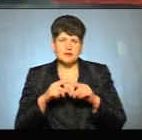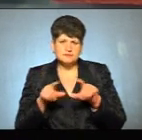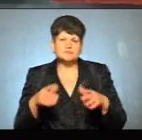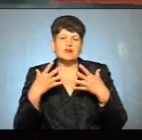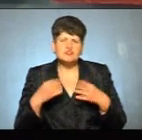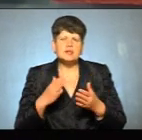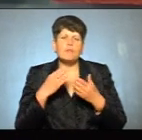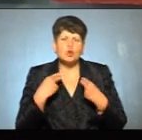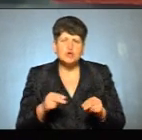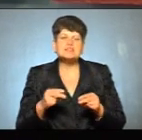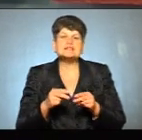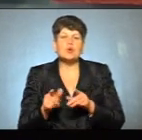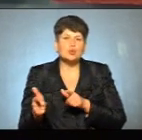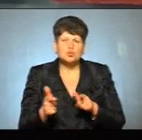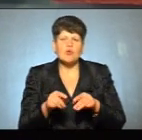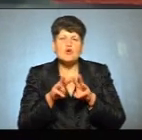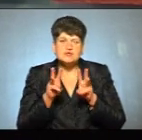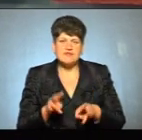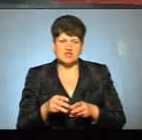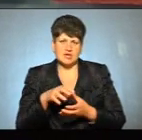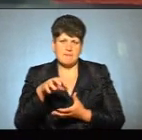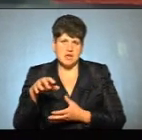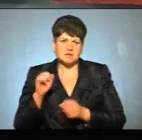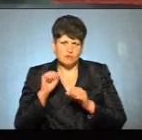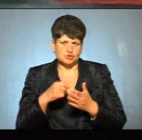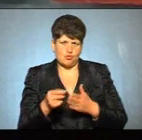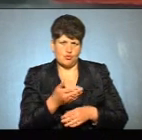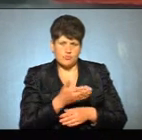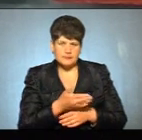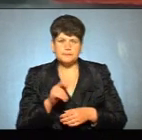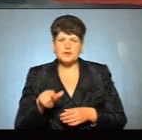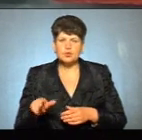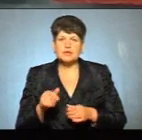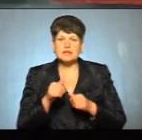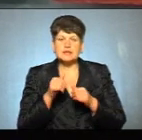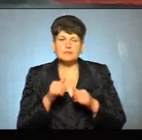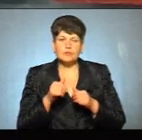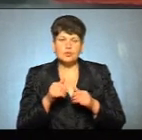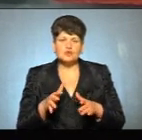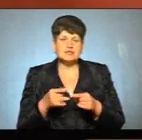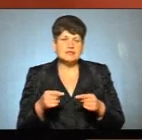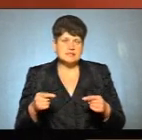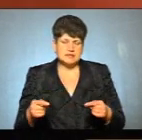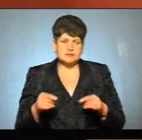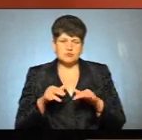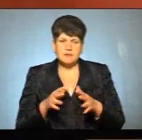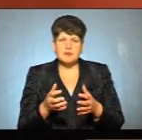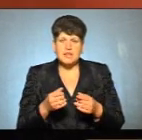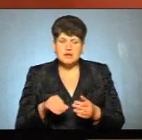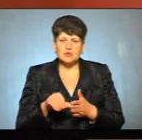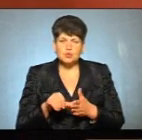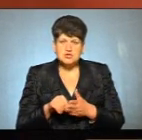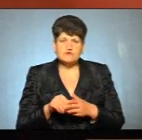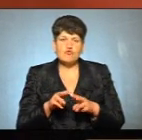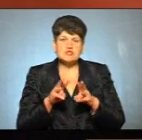сьогодні продаються і можна їх придбати. Також ті люди, які не зможуть жодним з цих способів прийняти участь у